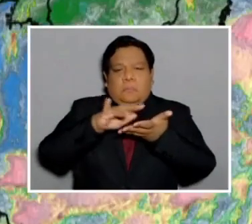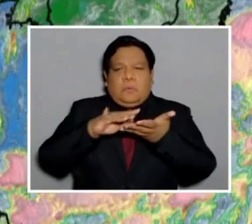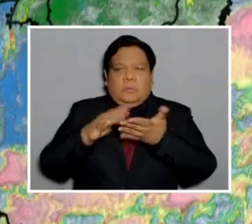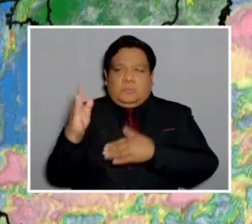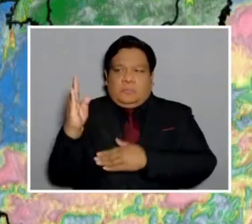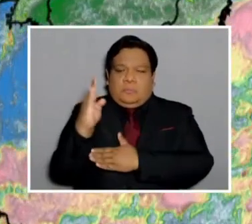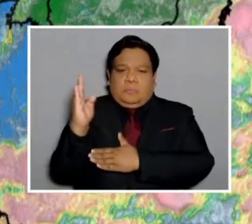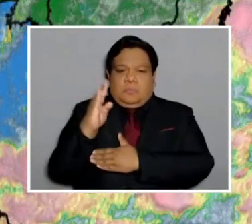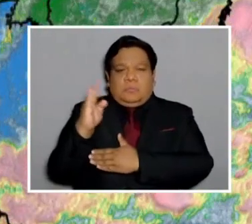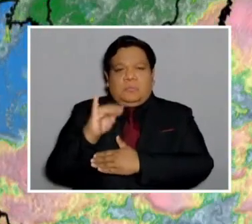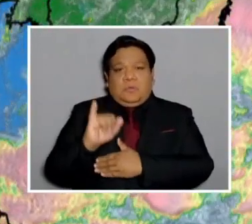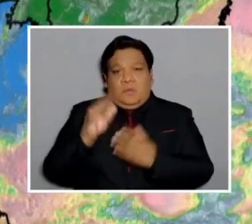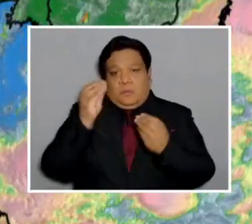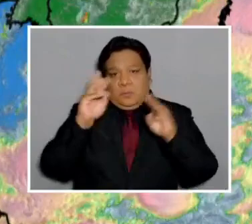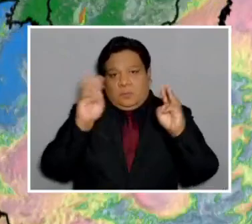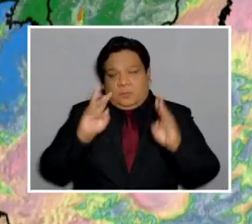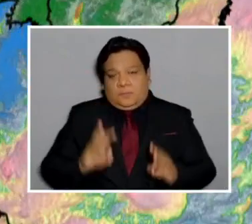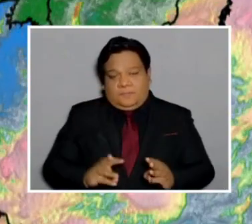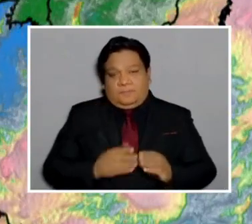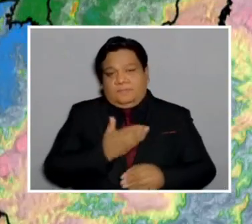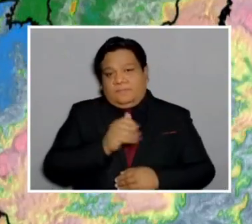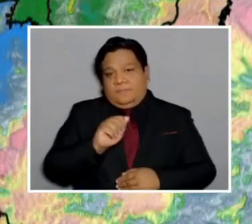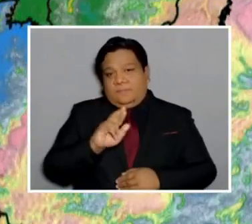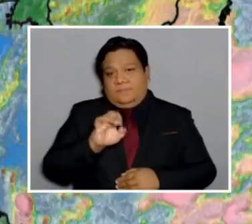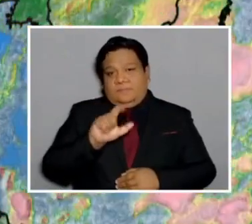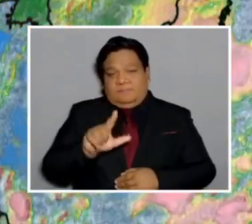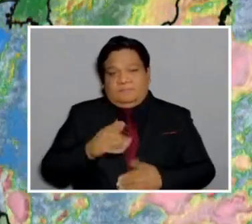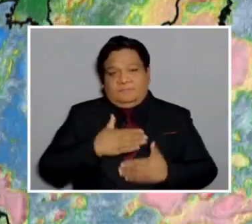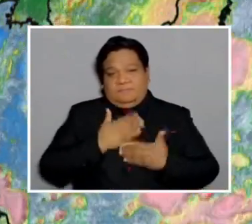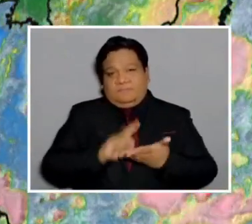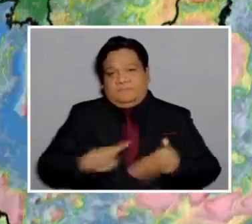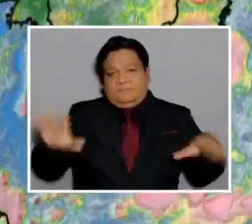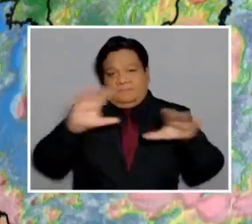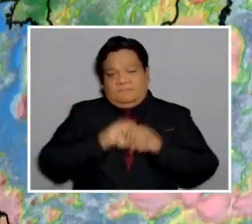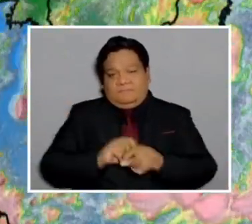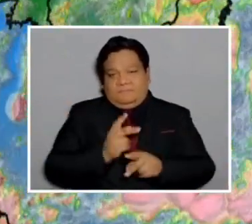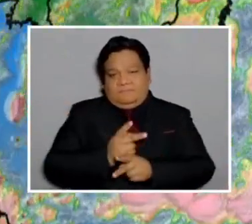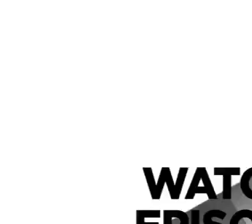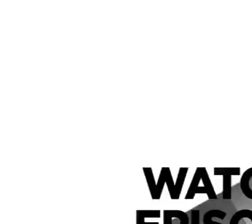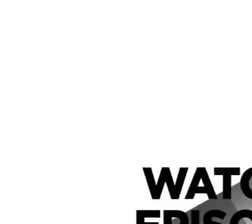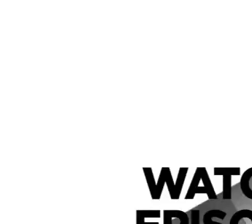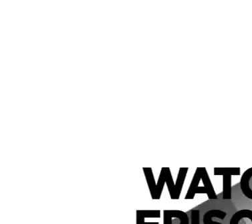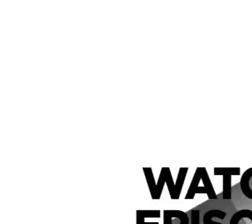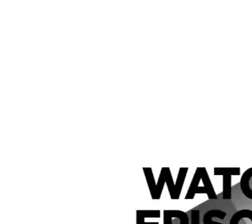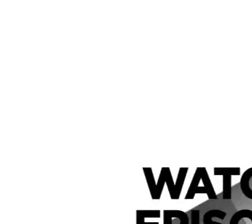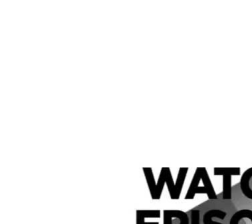po ang update sa lagay ng panahon. Ako po si Ariel Rojas. Happy weekend at ingat kapamilya!